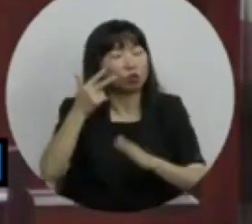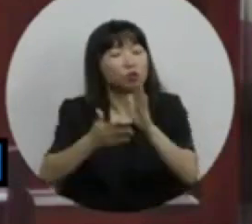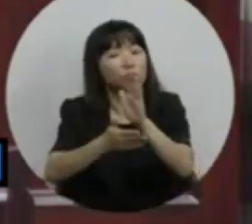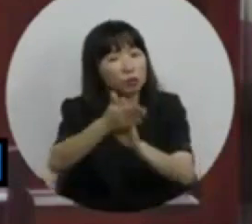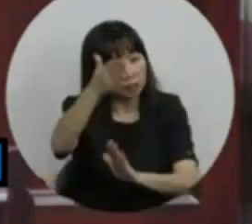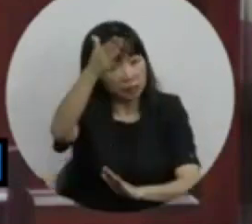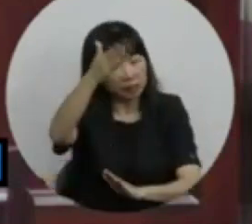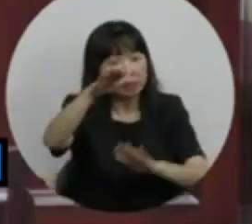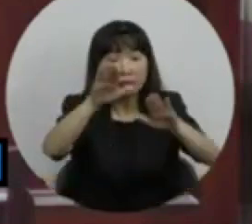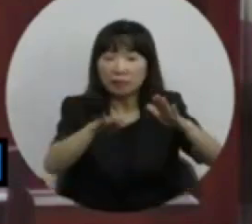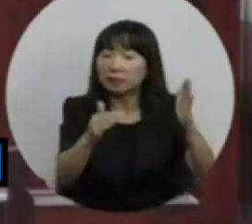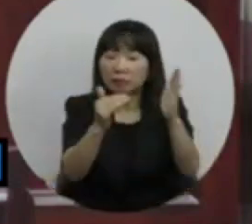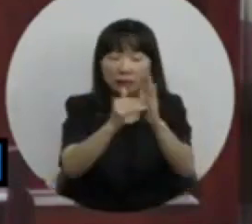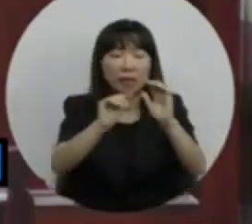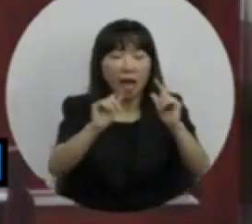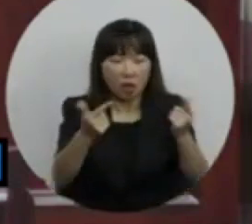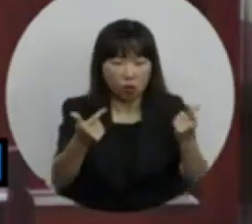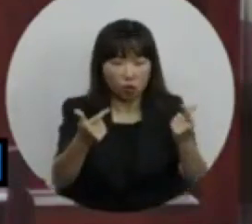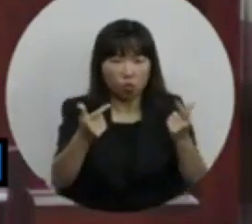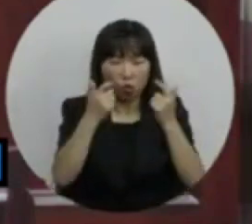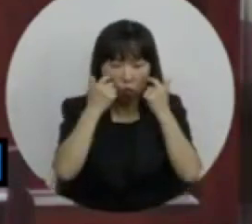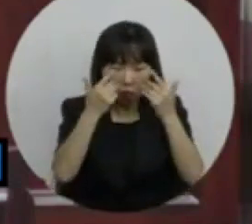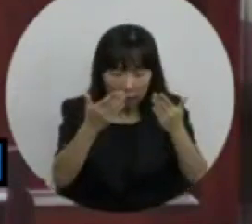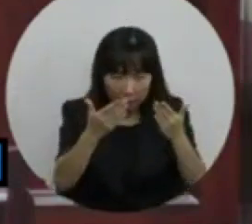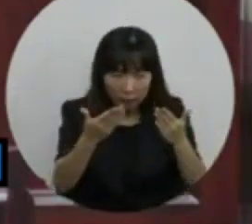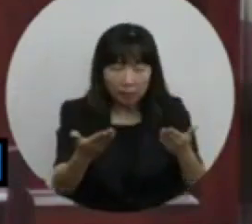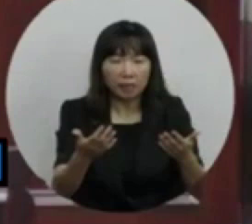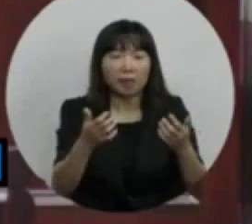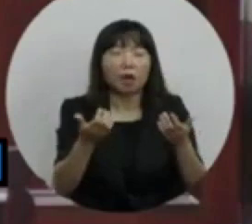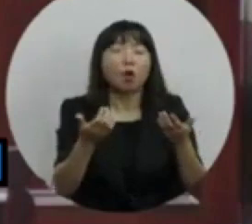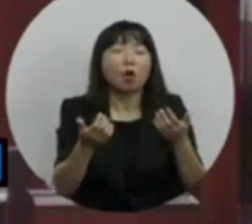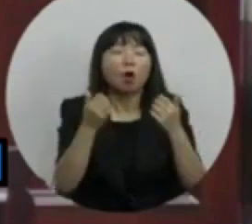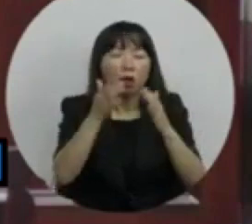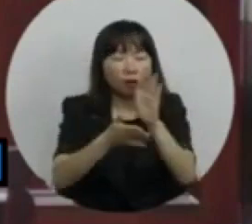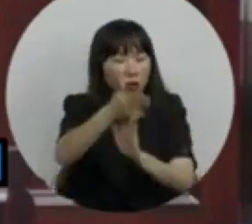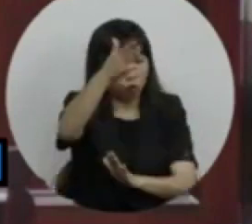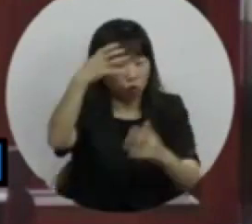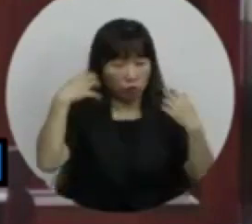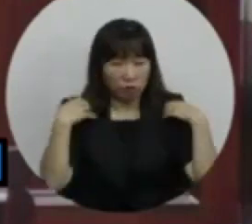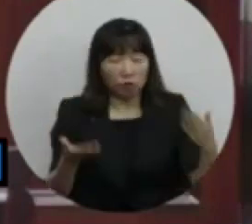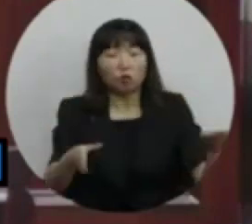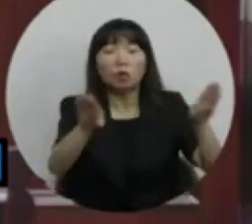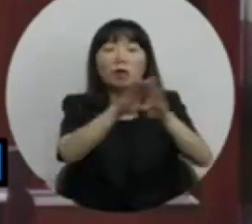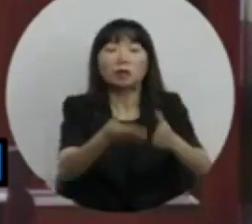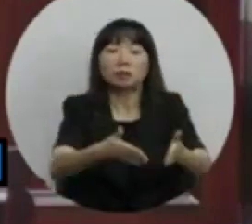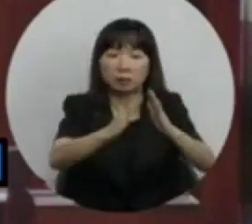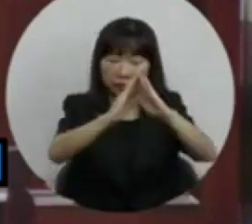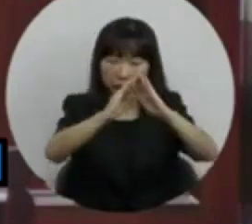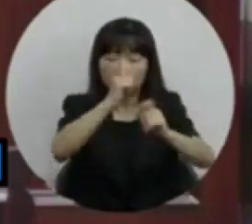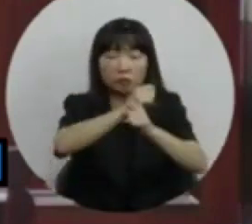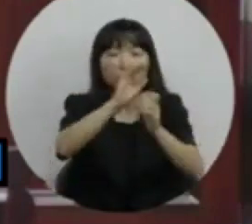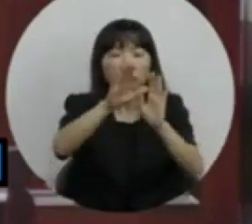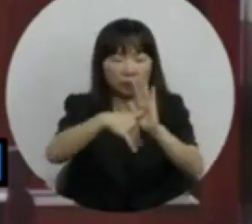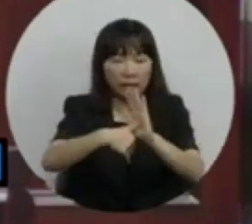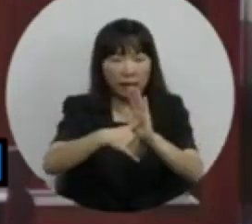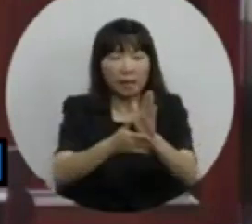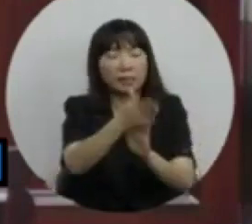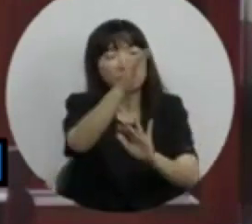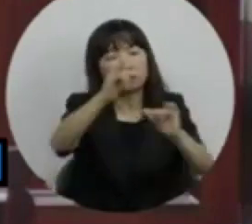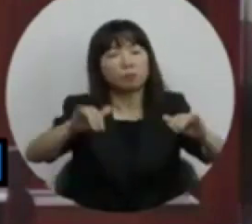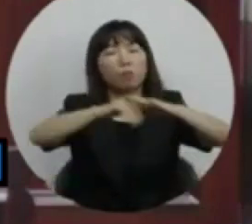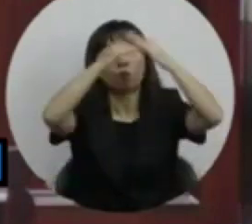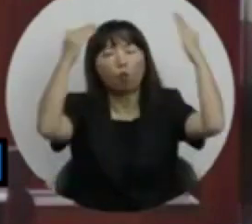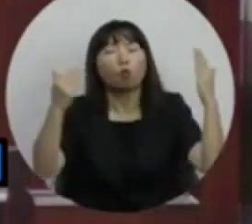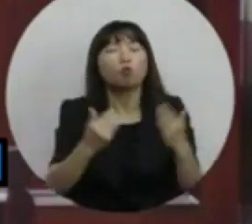이에 그치지 않고 본격적인 청사 착공에 앞서 시민 모두가 원하는 시청사 건립을